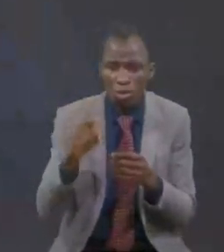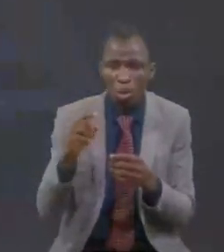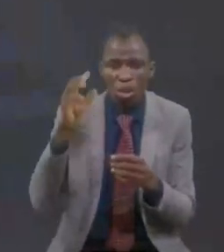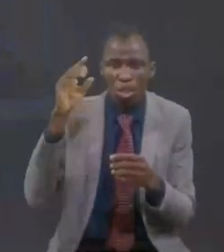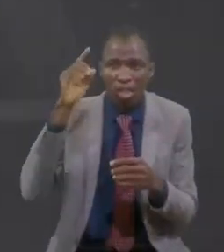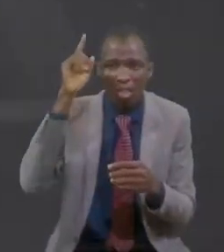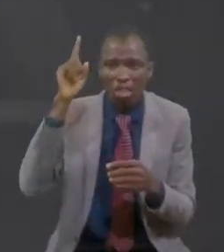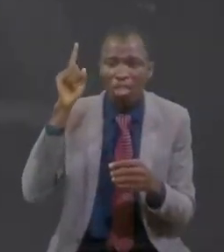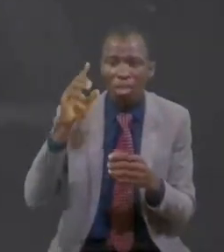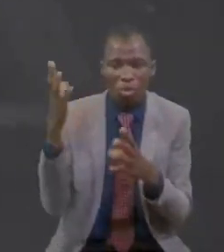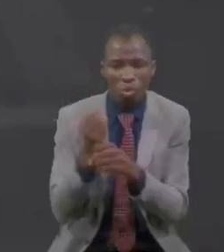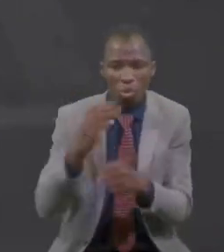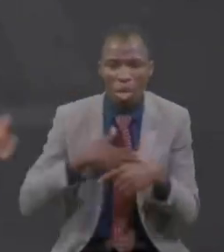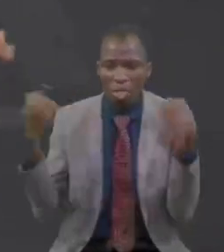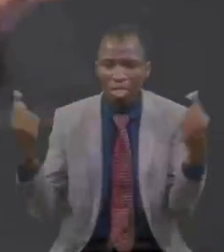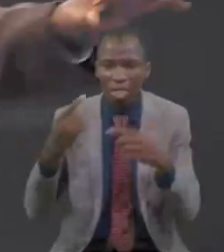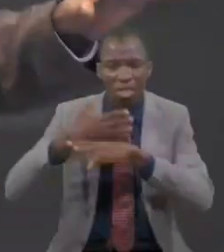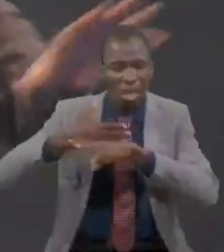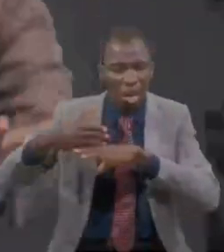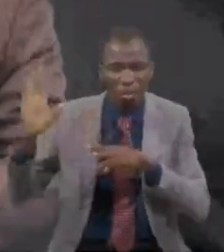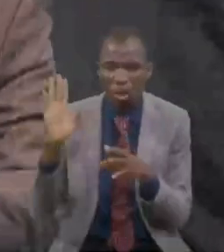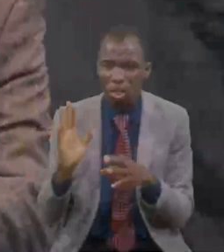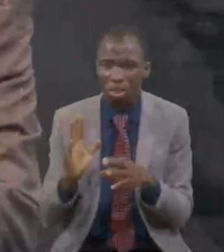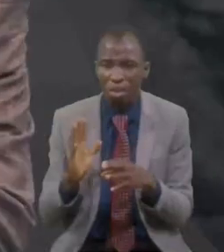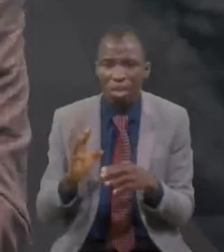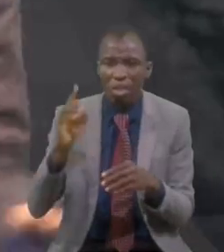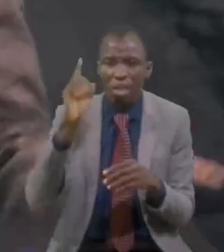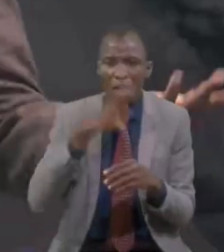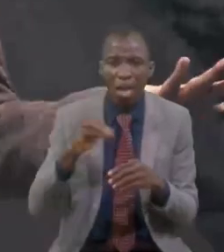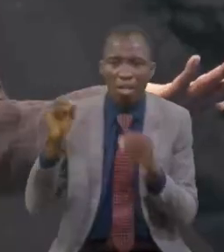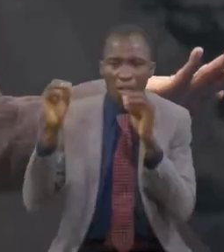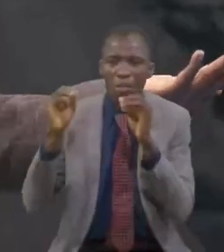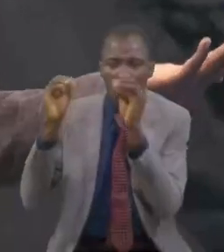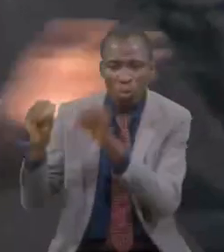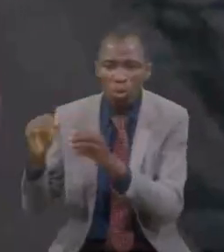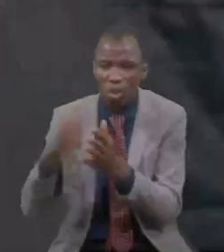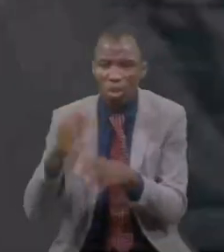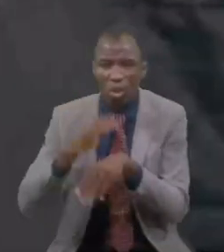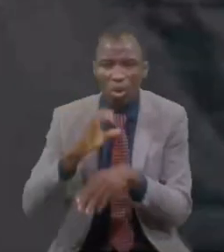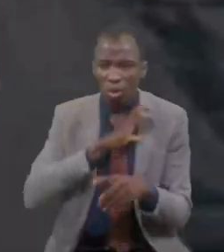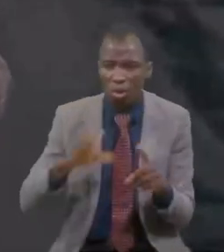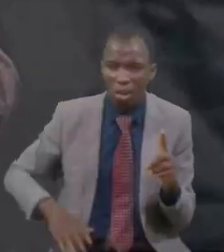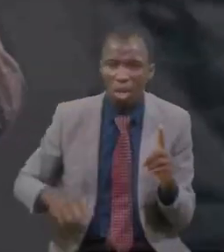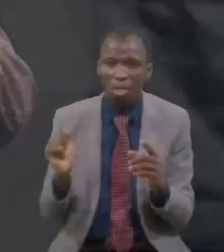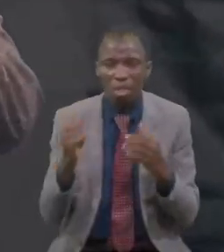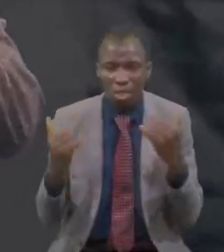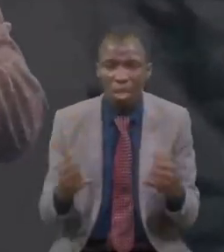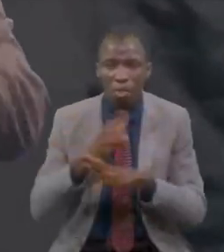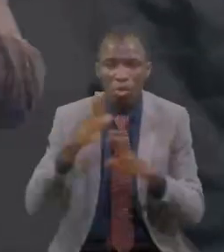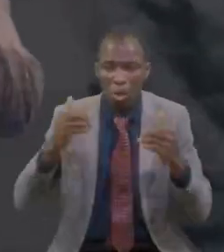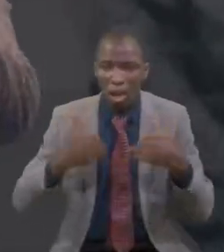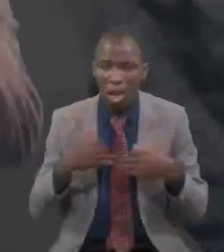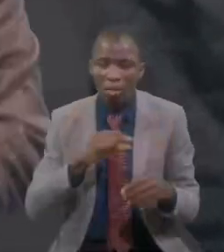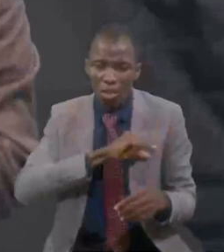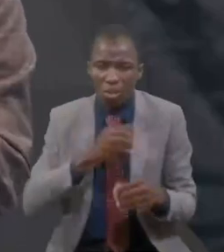mes péchés Il a Ôé mes péchés et il a posé les a posé sur Christ dès que